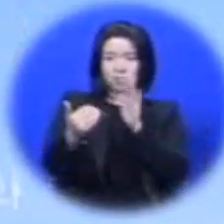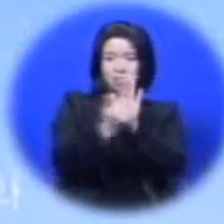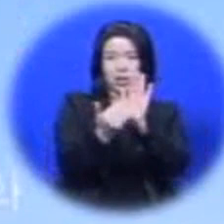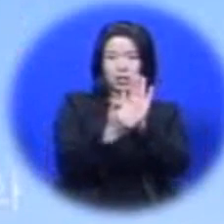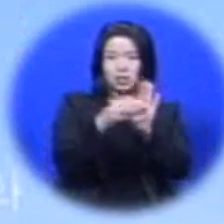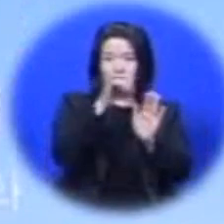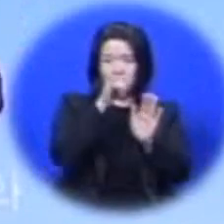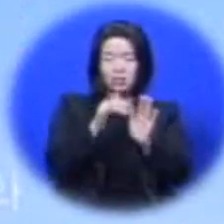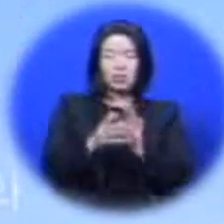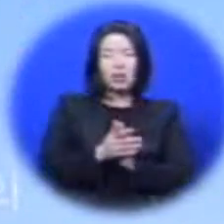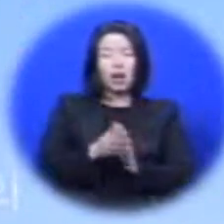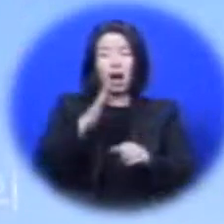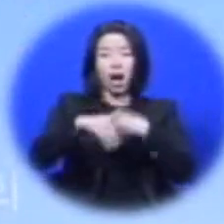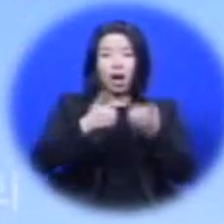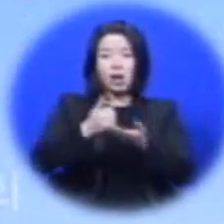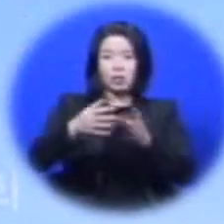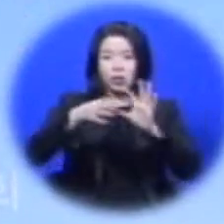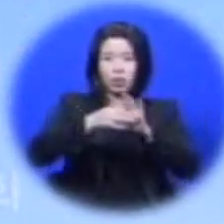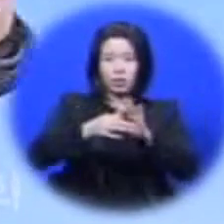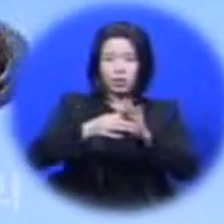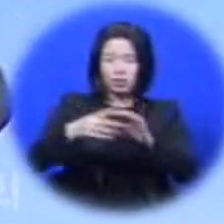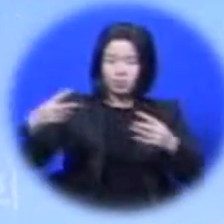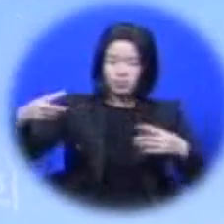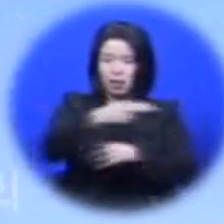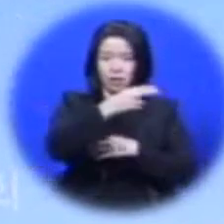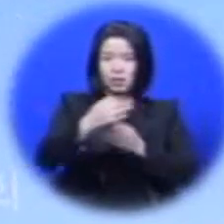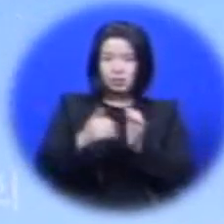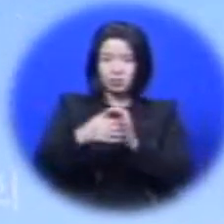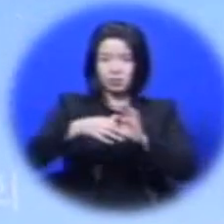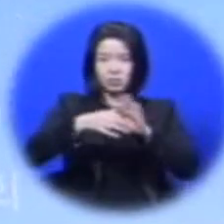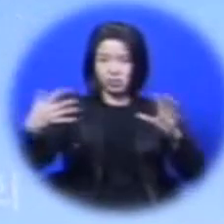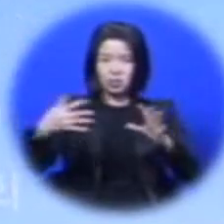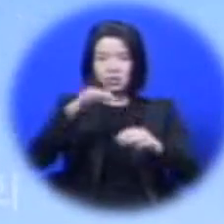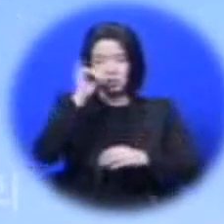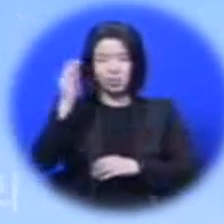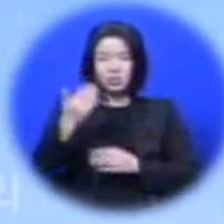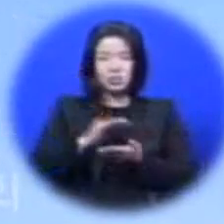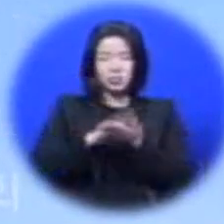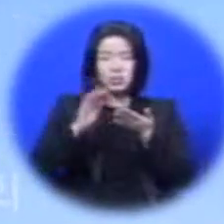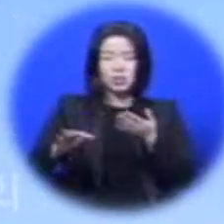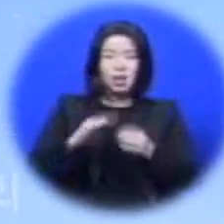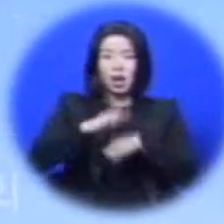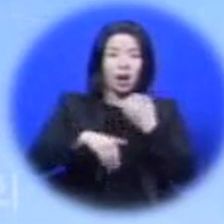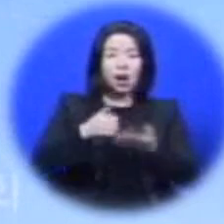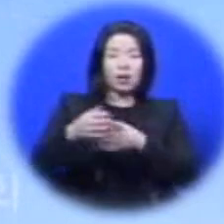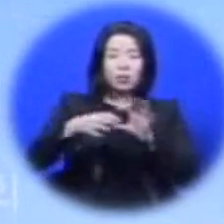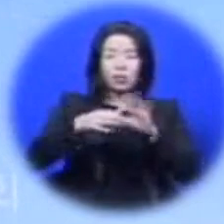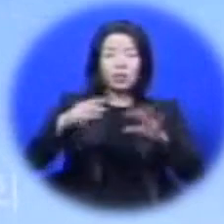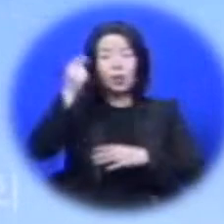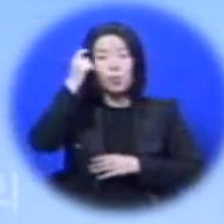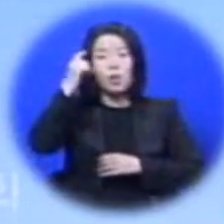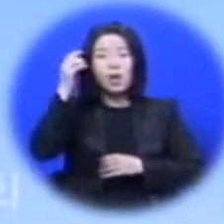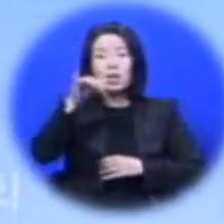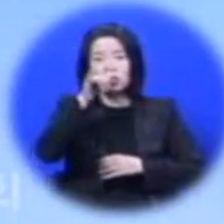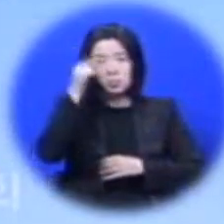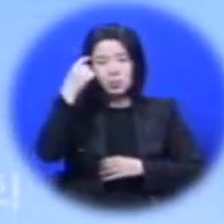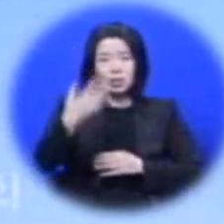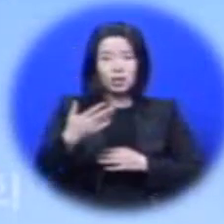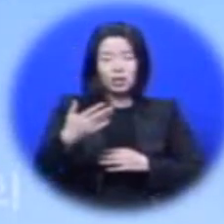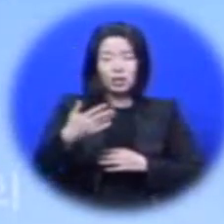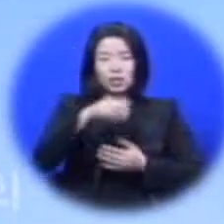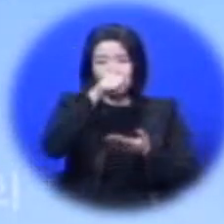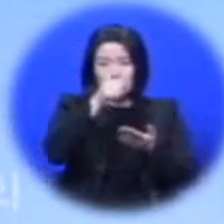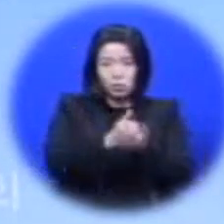들어오지도 못하게. 하나님과의 관계가 끊어져 버리게 된 거죠. 하나님과 관계가 왜 끊어집니까? 죄를 지어서 끊어진